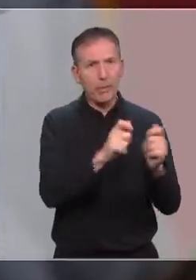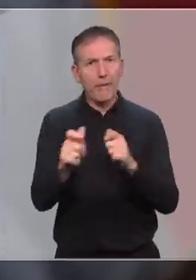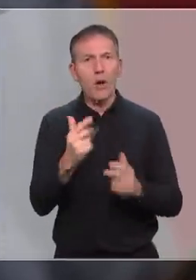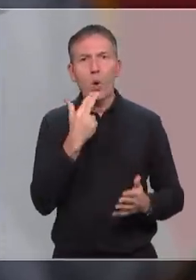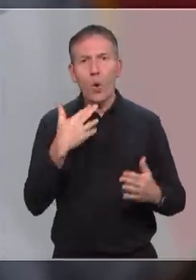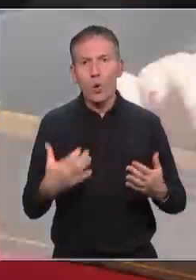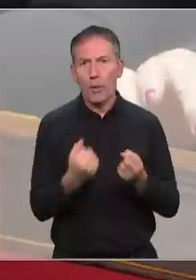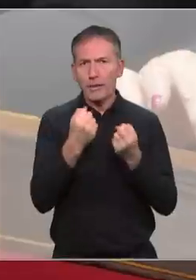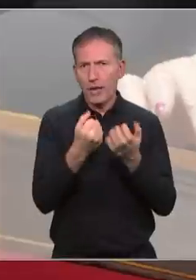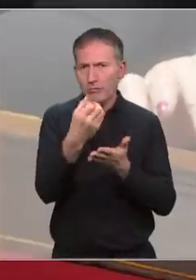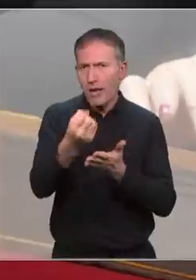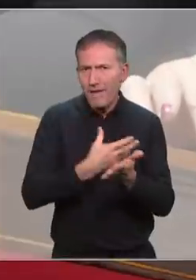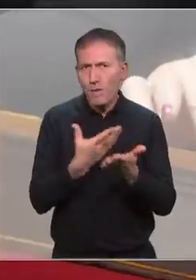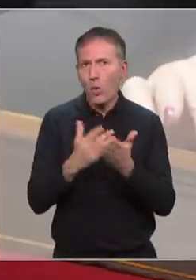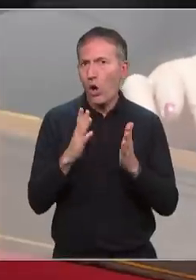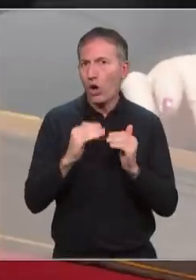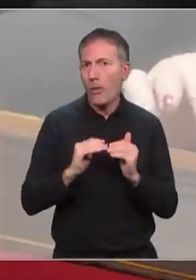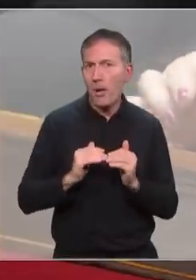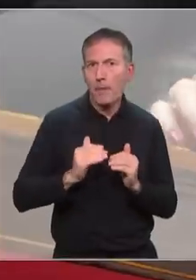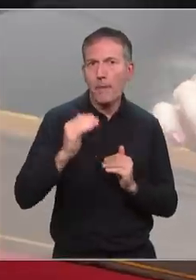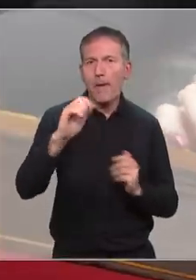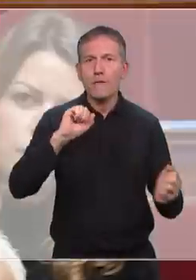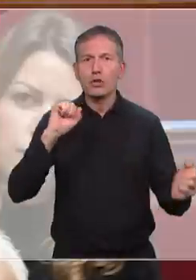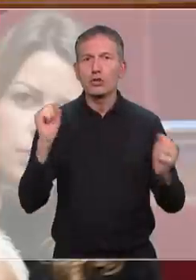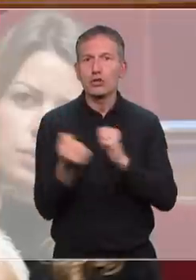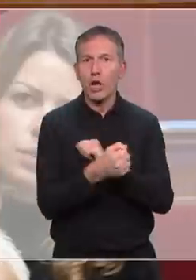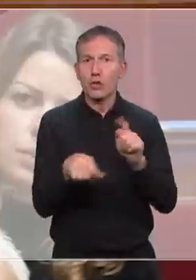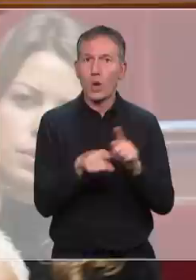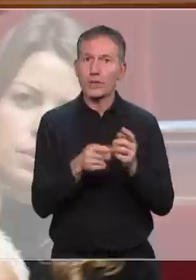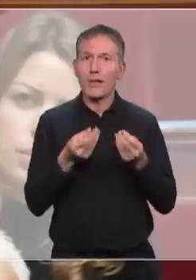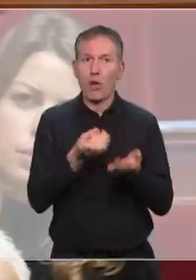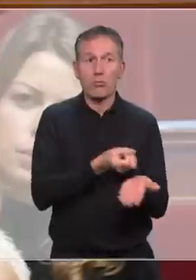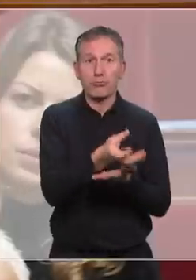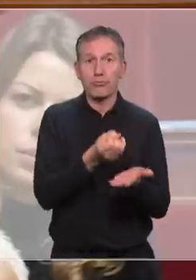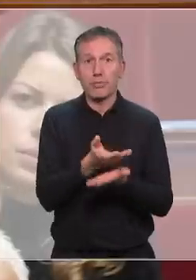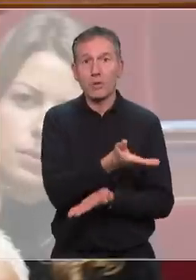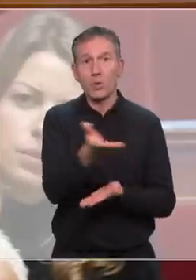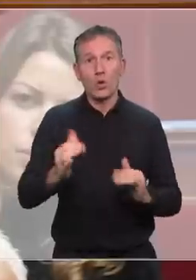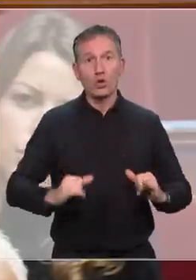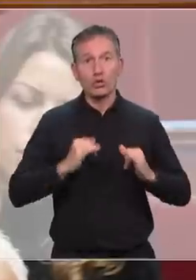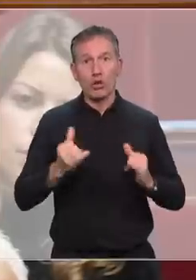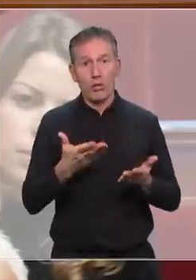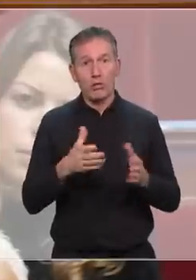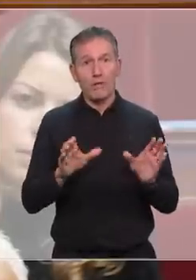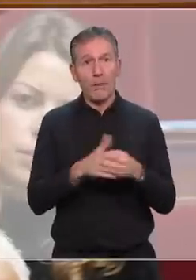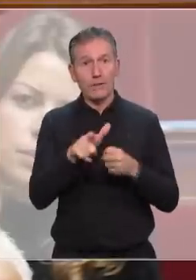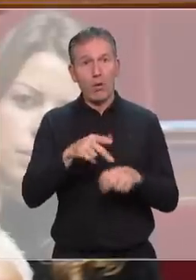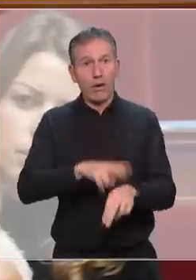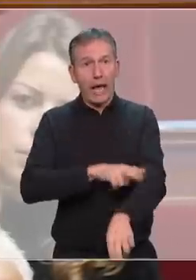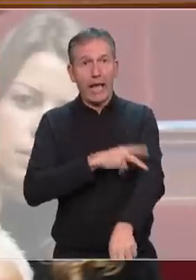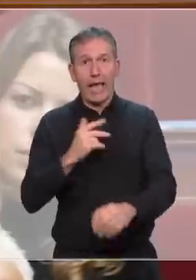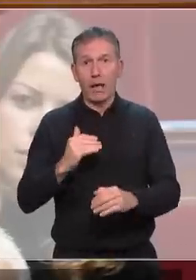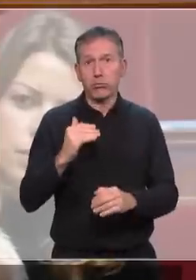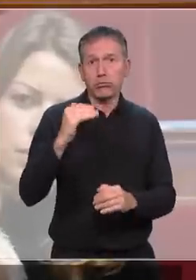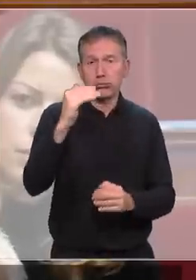nous préciser comment vous comptez déployer ces transformations et surtout faire savoir aux jeunes en formation que ces carrières sont passionnantes, qu'elles